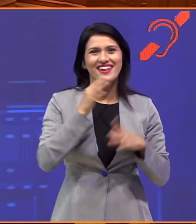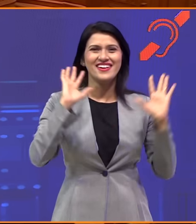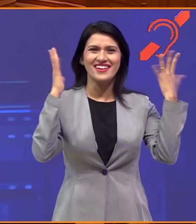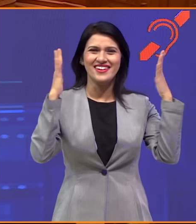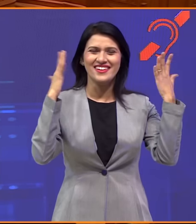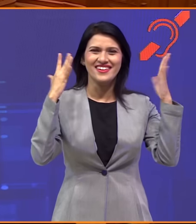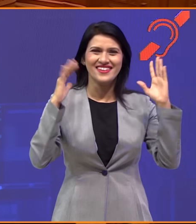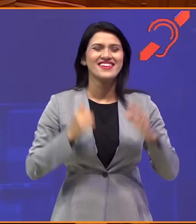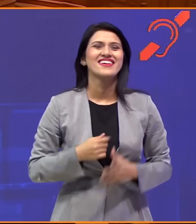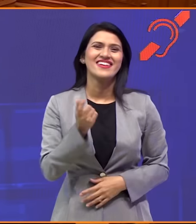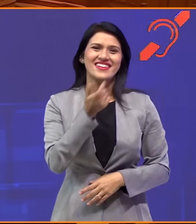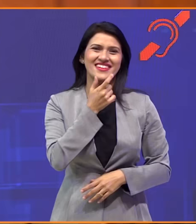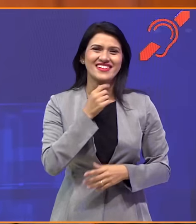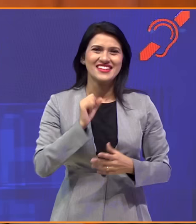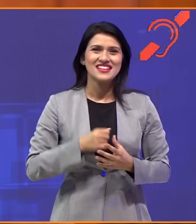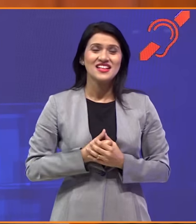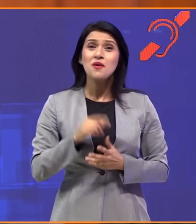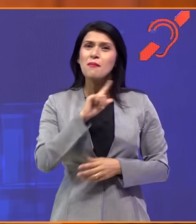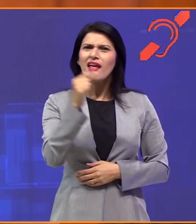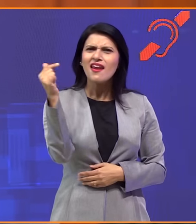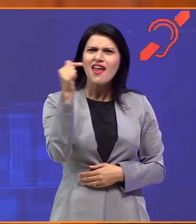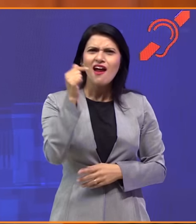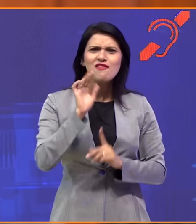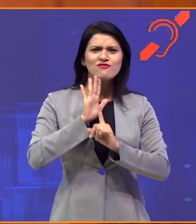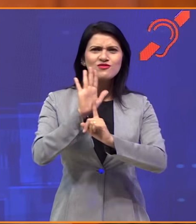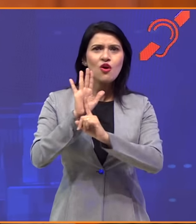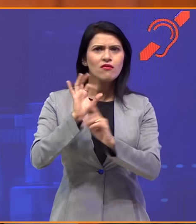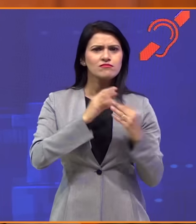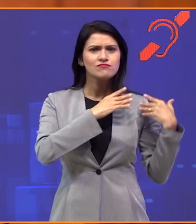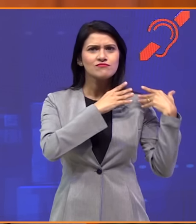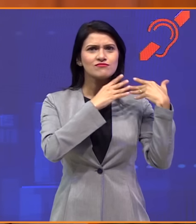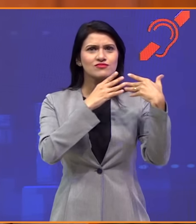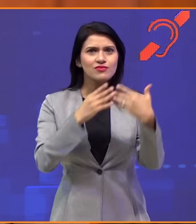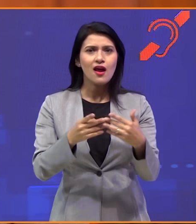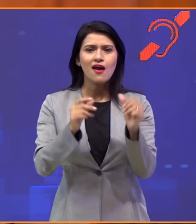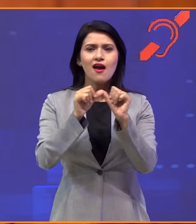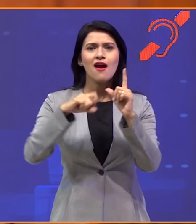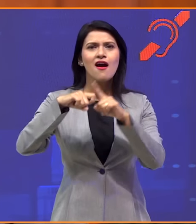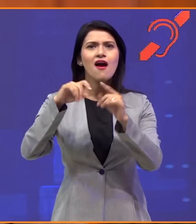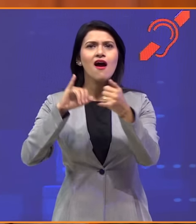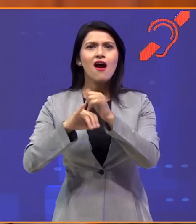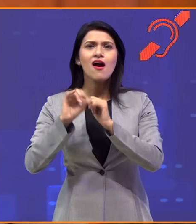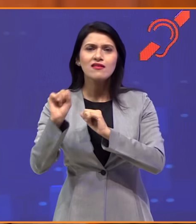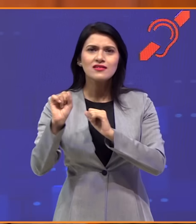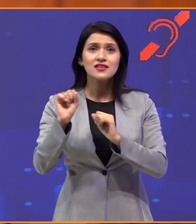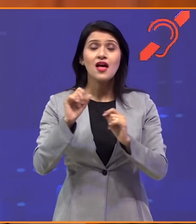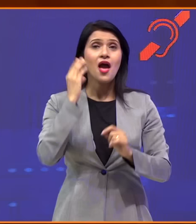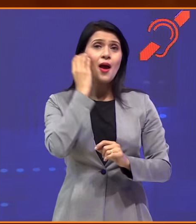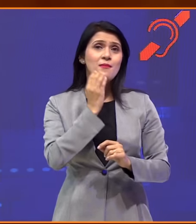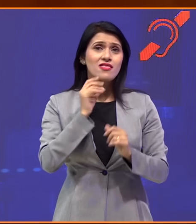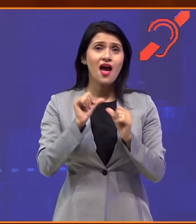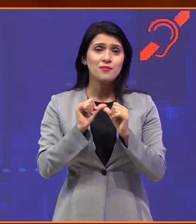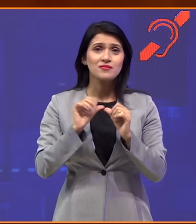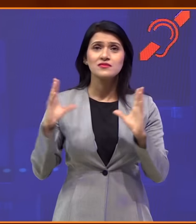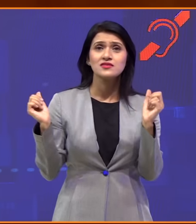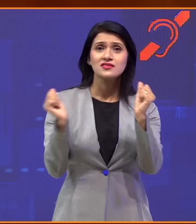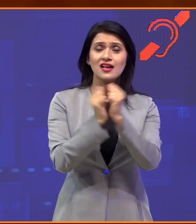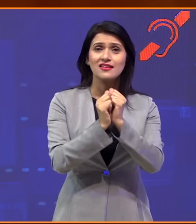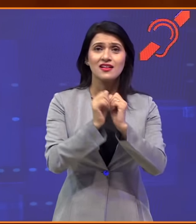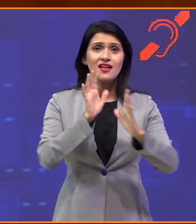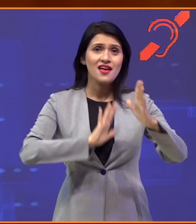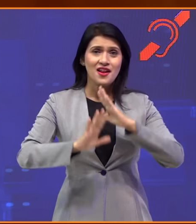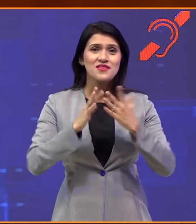दिया लेकिन ये नेगेटिव रोल्स का अच्छा सिलसिला चला इसके बाद अक्स में आपने अमिताभ बच्चन के साथ रोल किया जी उसमें अमिताभ